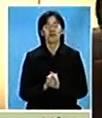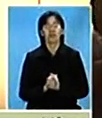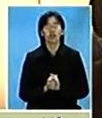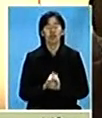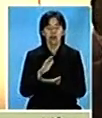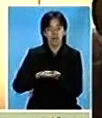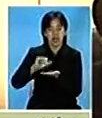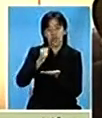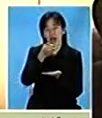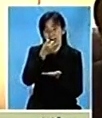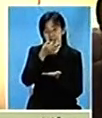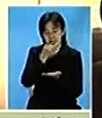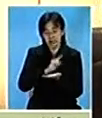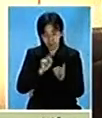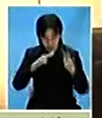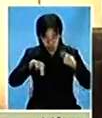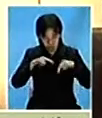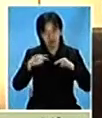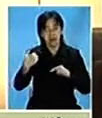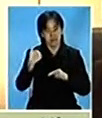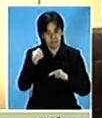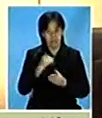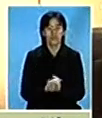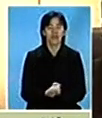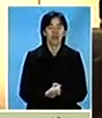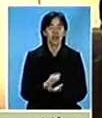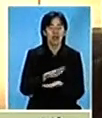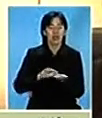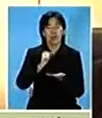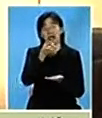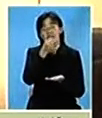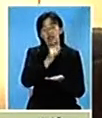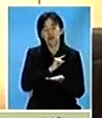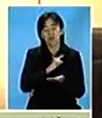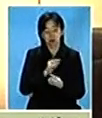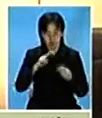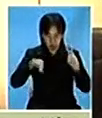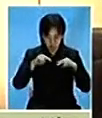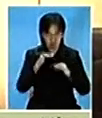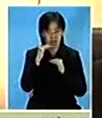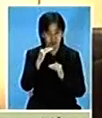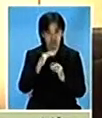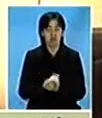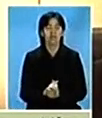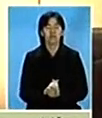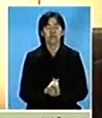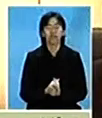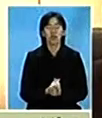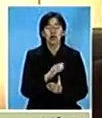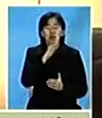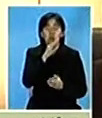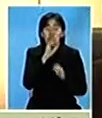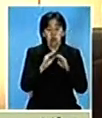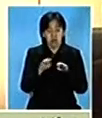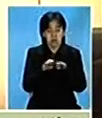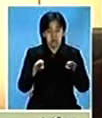ภาวิชาชีพและผู้ตามที่สภาวิชาชีพกำหนดและผู้ที่ไม่รักษามาตรฐานและจริย